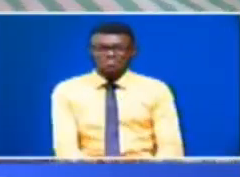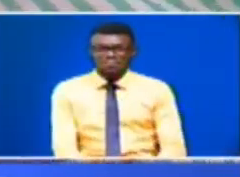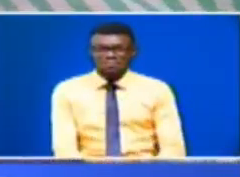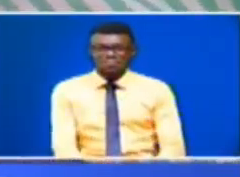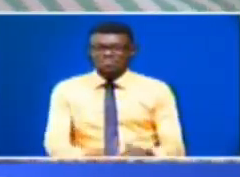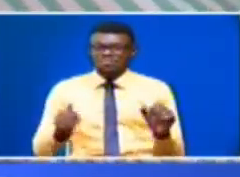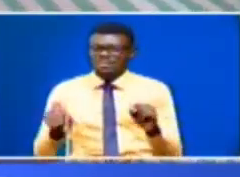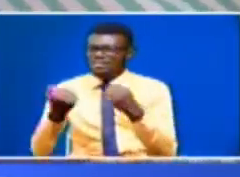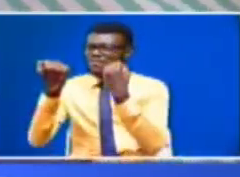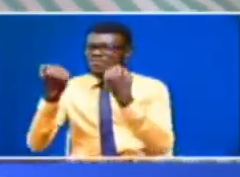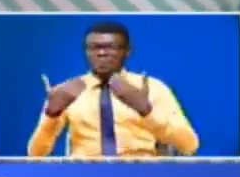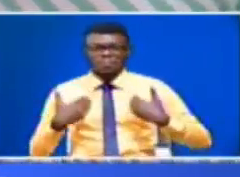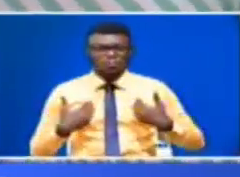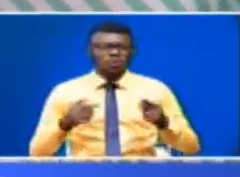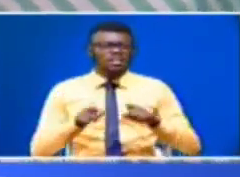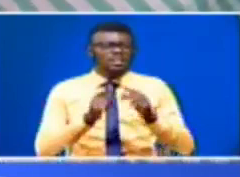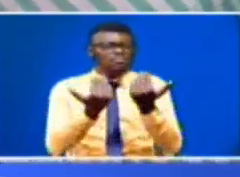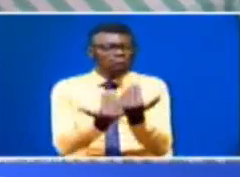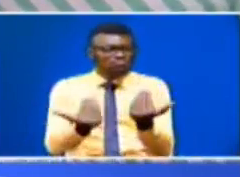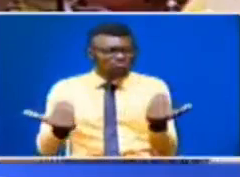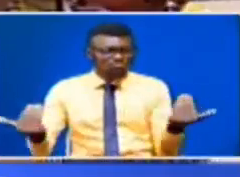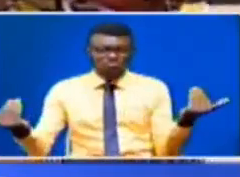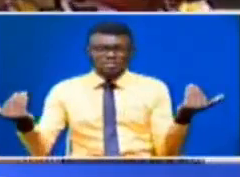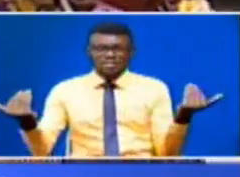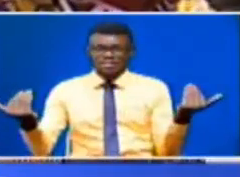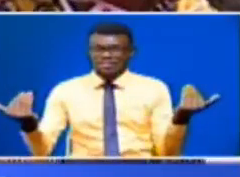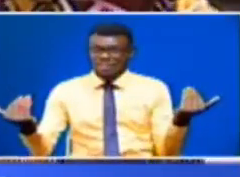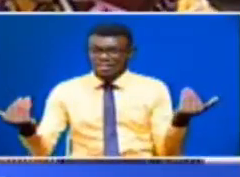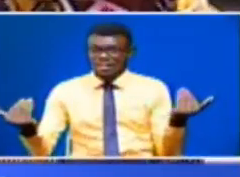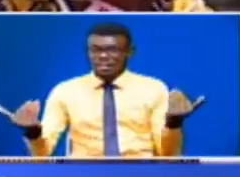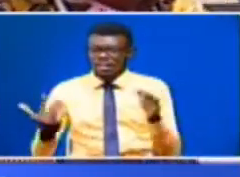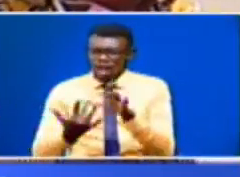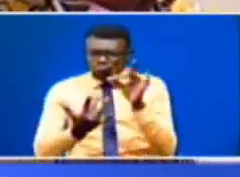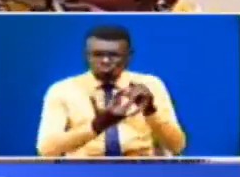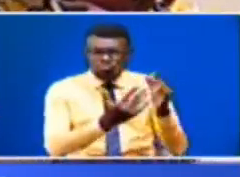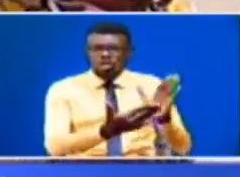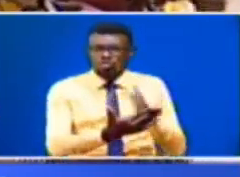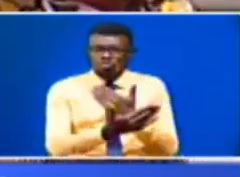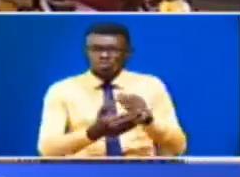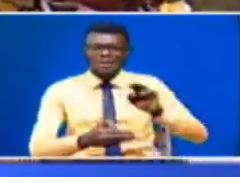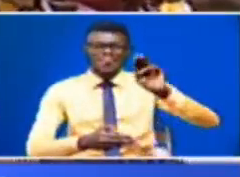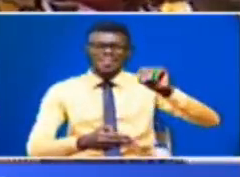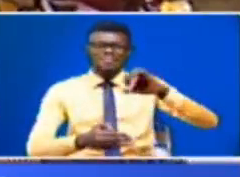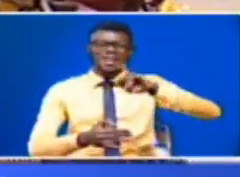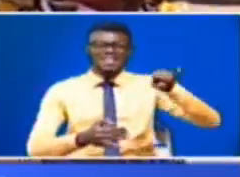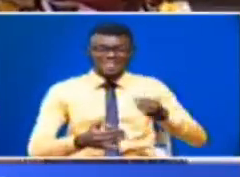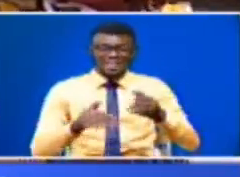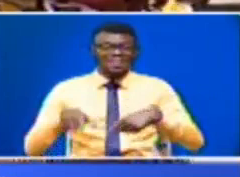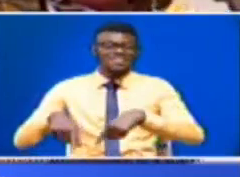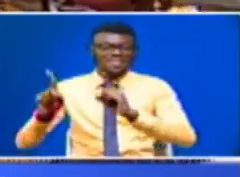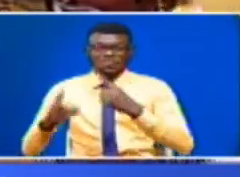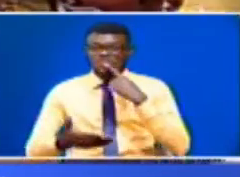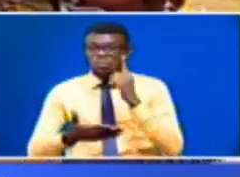me, safety for us children. Akiamua kuchagua wimbo wake wa Michael Jackson, Ismaili Anita anasema